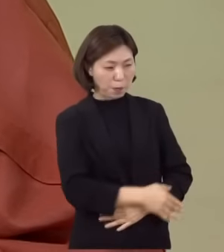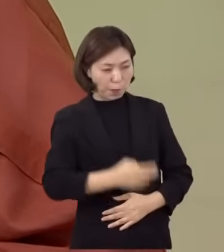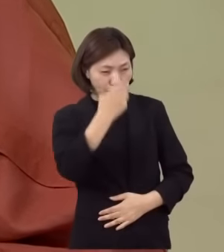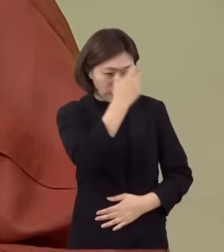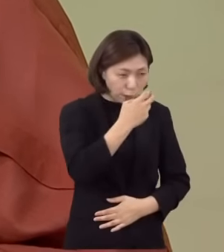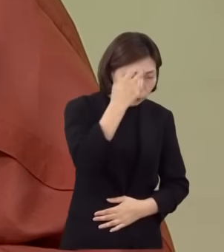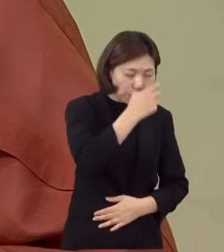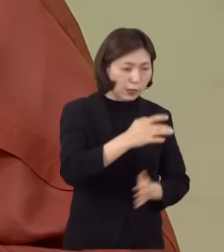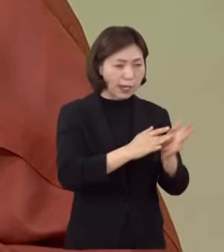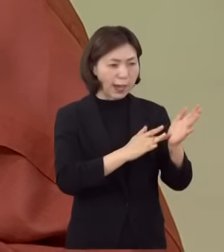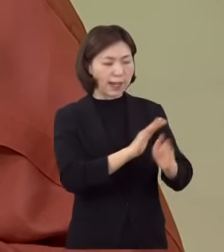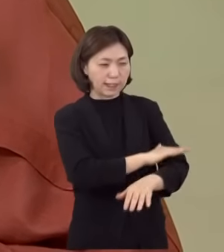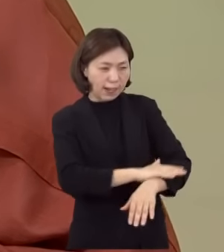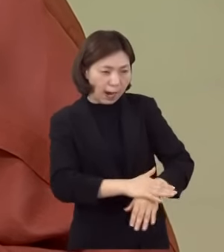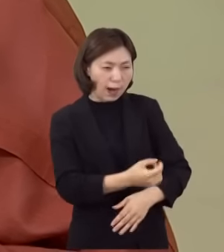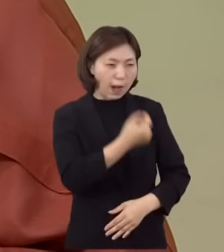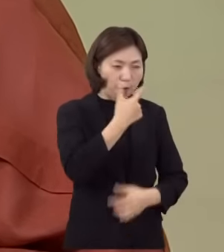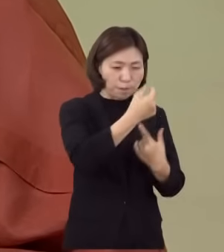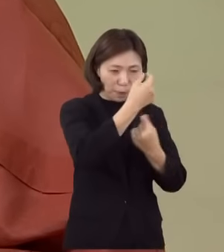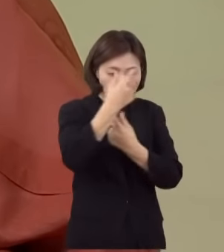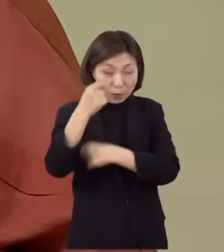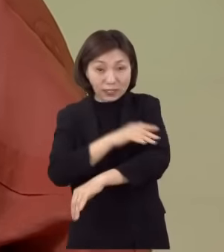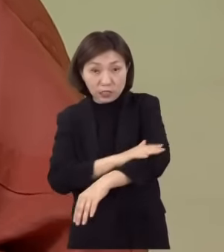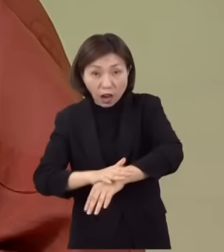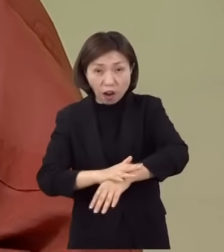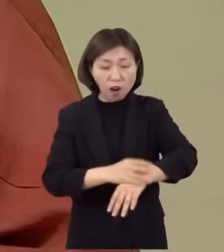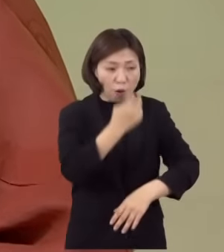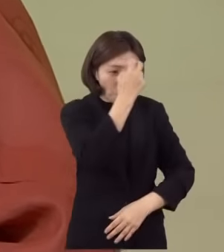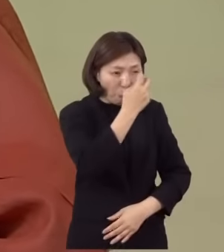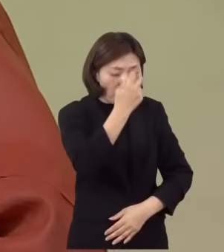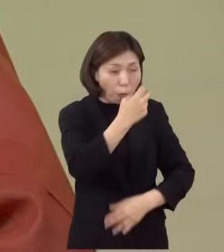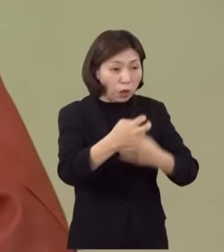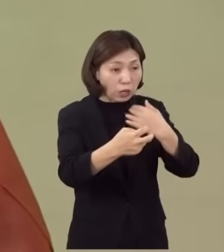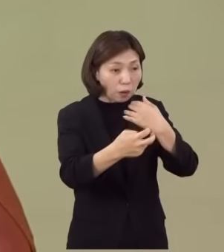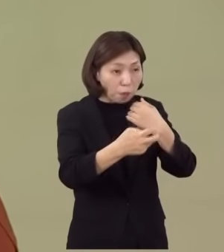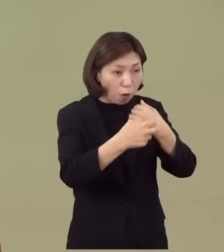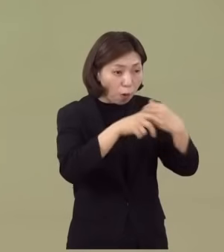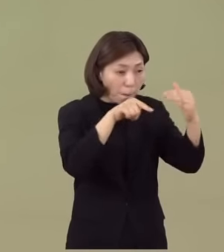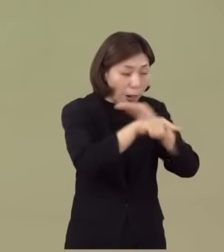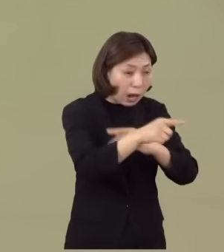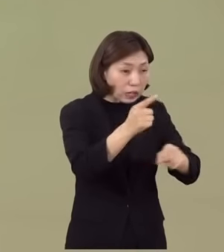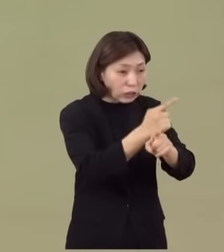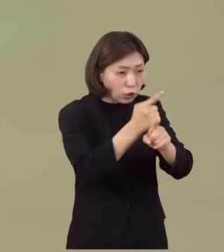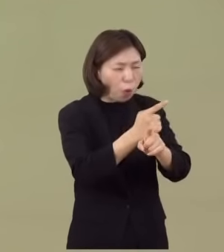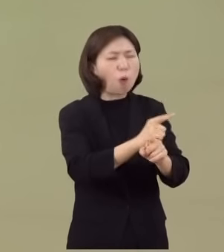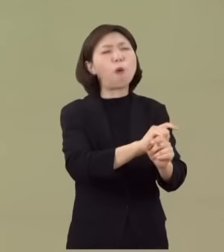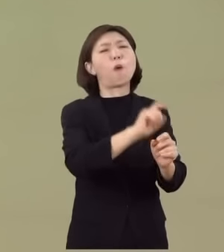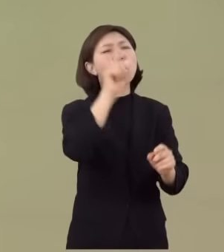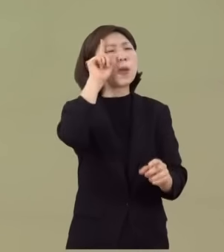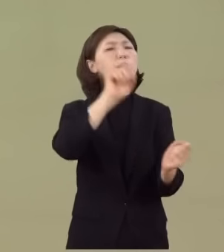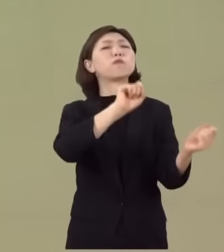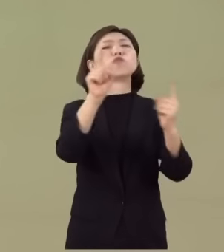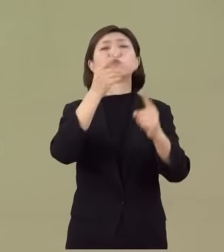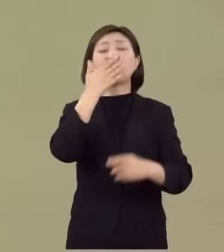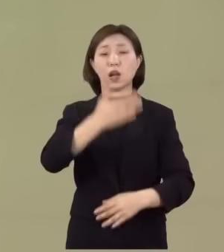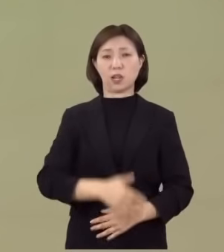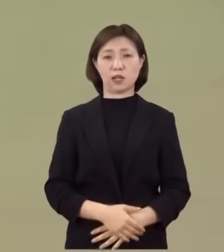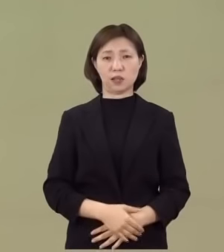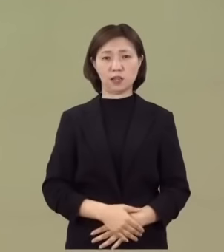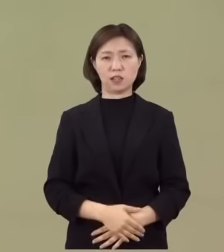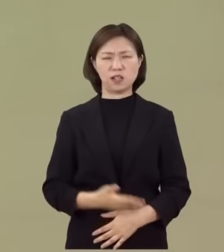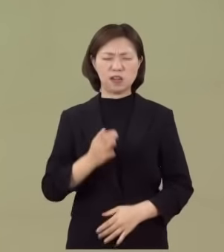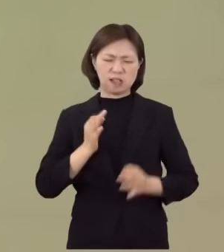또 검사받고 또 그렇게 관리를 잘하면 웬만한 병은 치료가 됩니다 근데